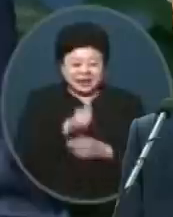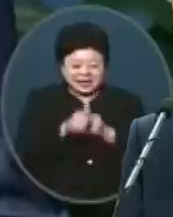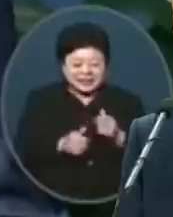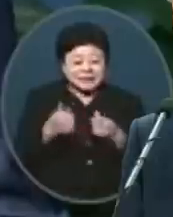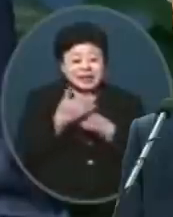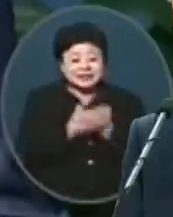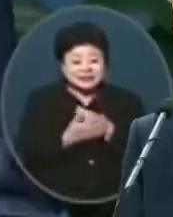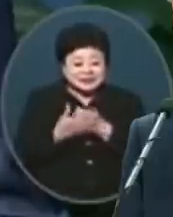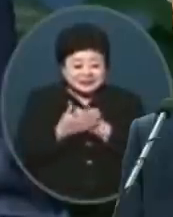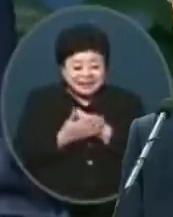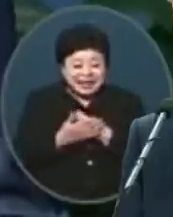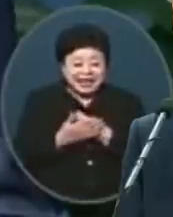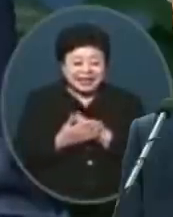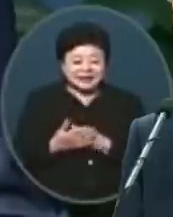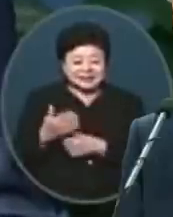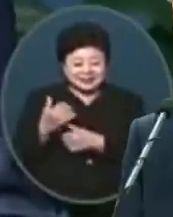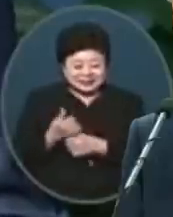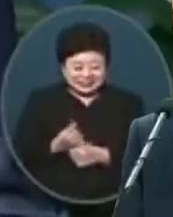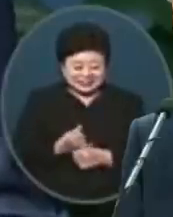하나님의 은혜를 의지해서